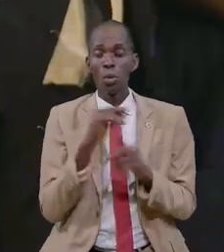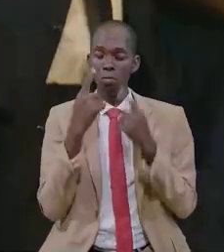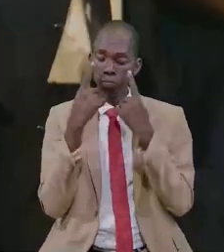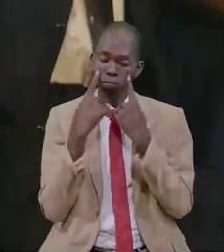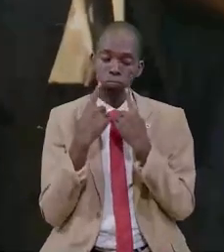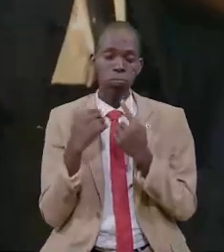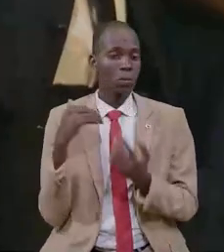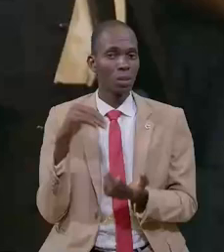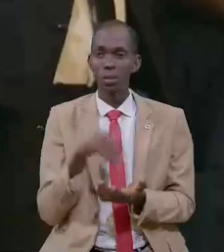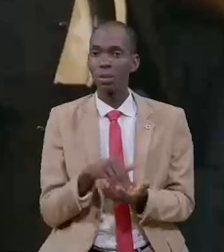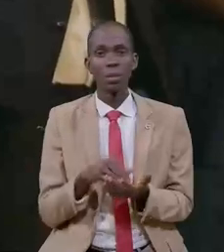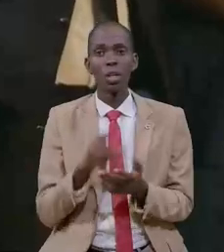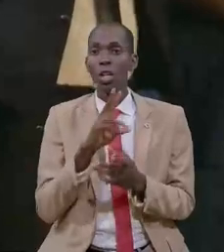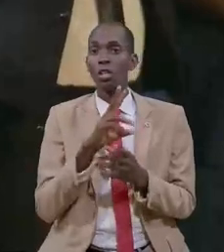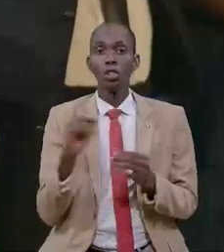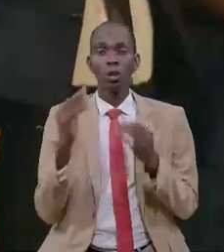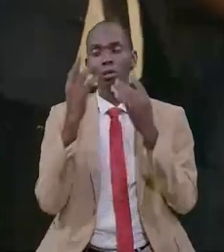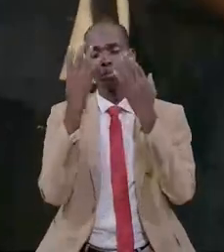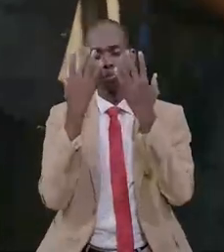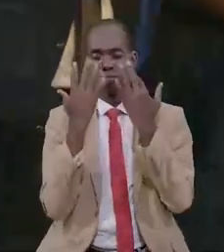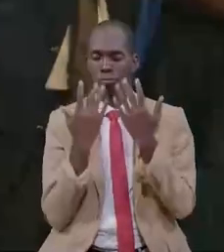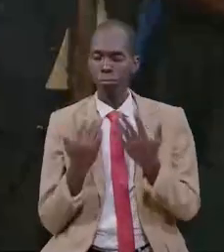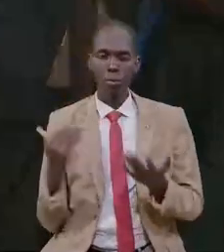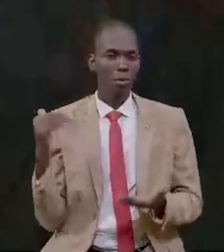larmes. Plus de chagrin.